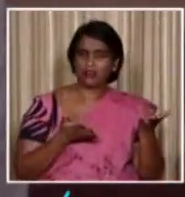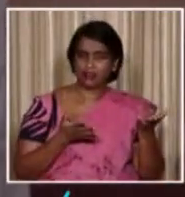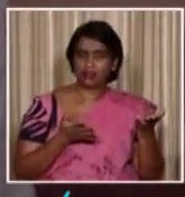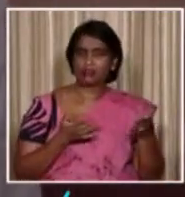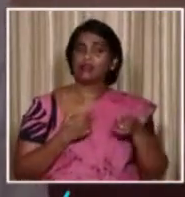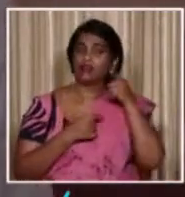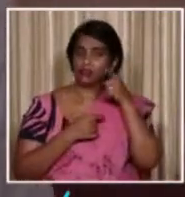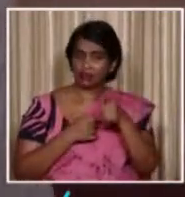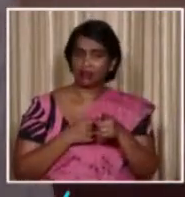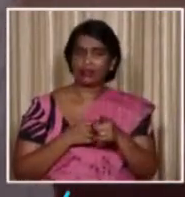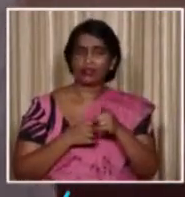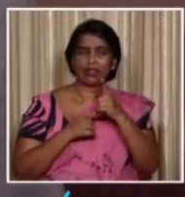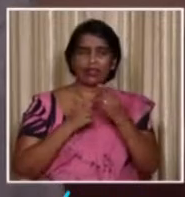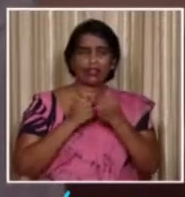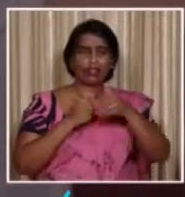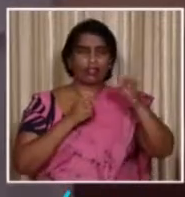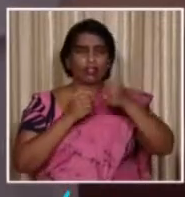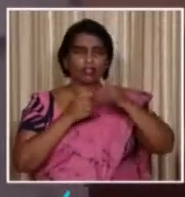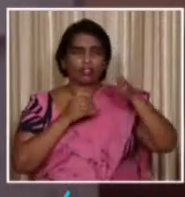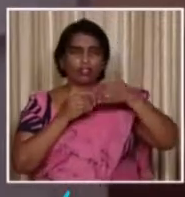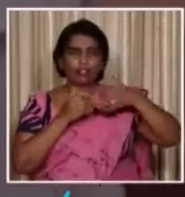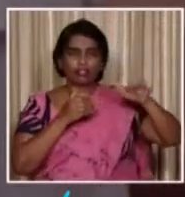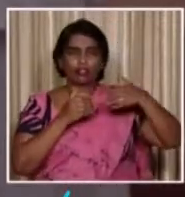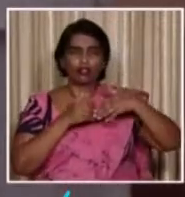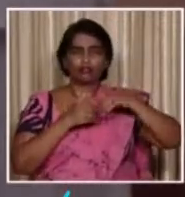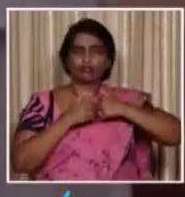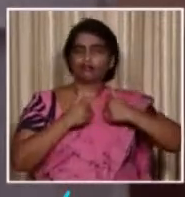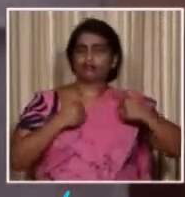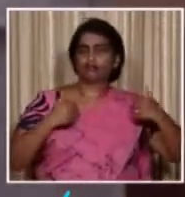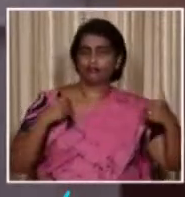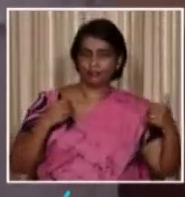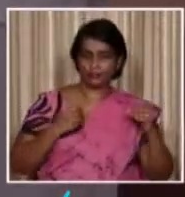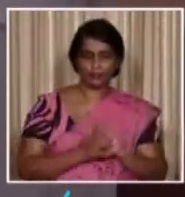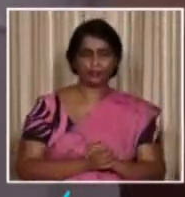ඔබතුමාලගේ එක ගැලවි ගැලවි යන්නේ ඒකයි අර අනිත් පැත්තට අවසන් කරන්න ගරුවන්ත